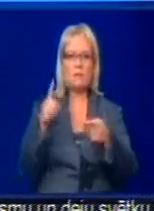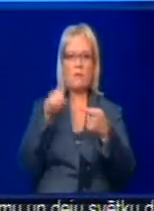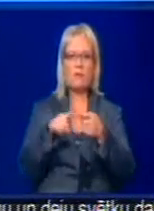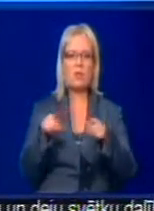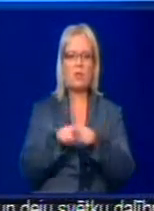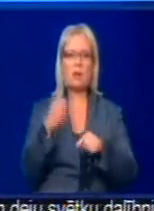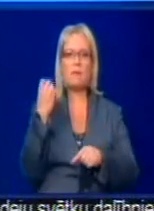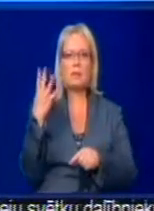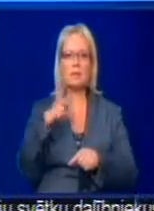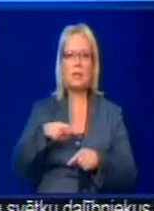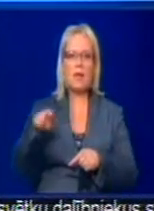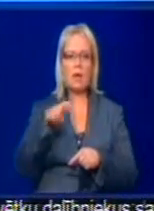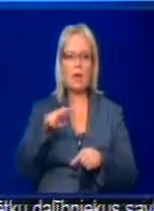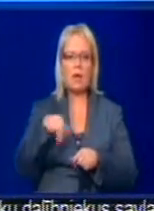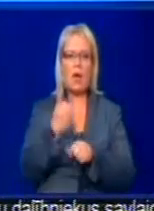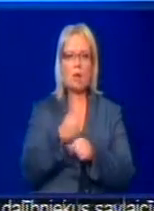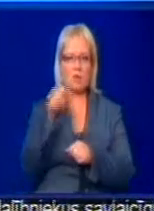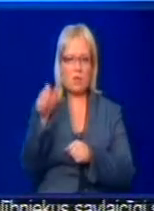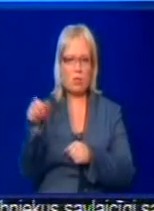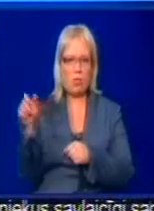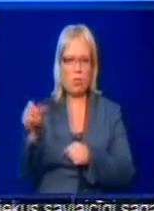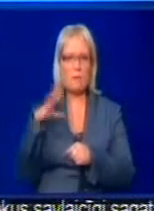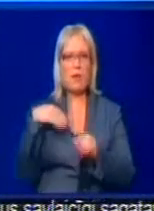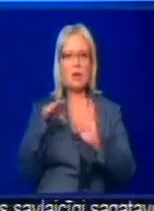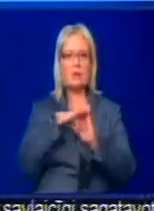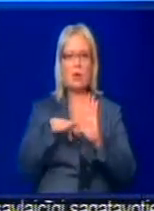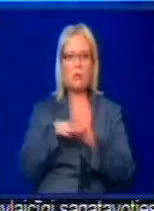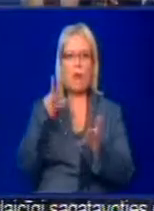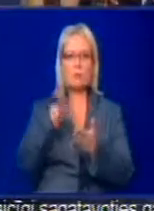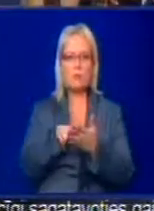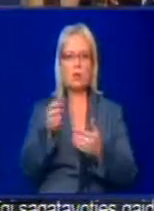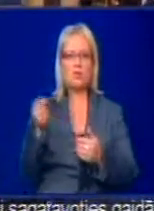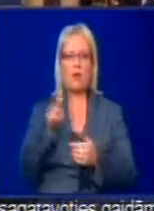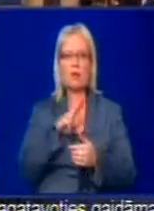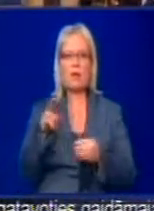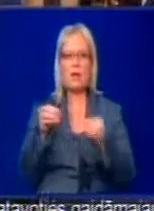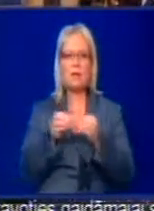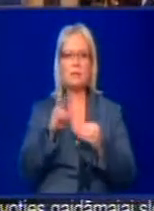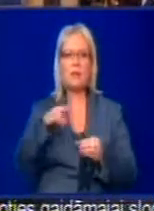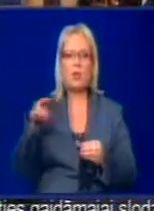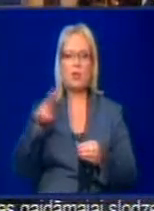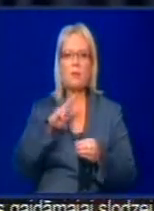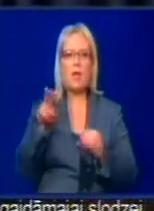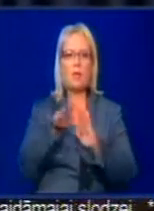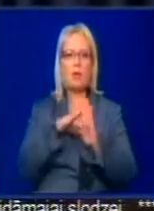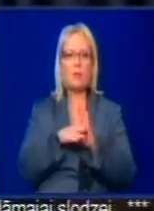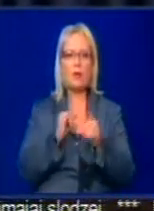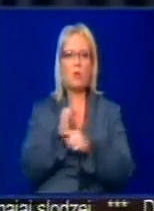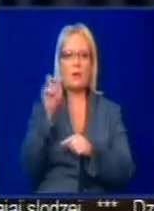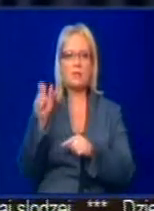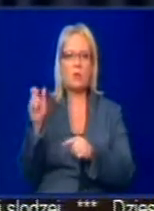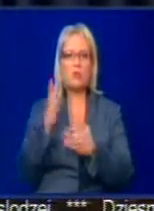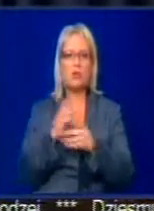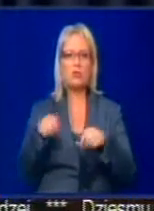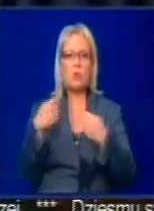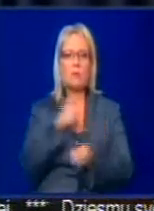šoreiz pievienojušies arī 15 republikāņu senatori. Pēc likuma apstiprināšanas vairāk nekā 10 miljoniem nelikumīgo ieceļotāju